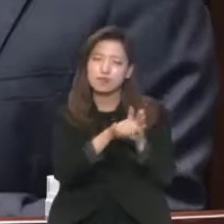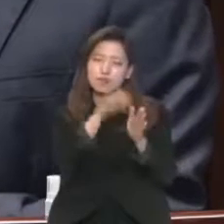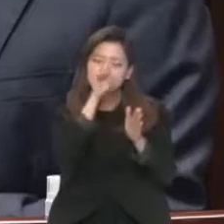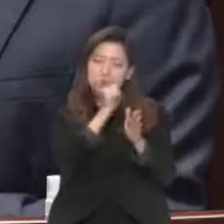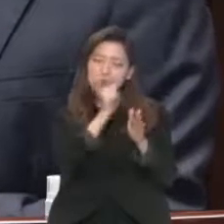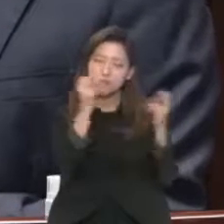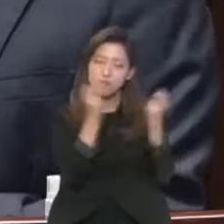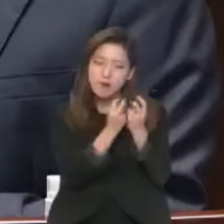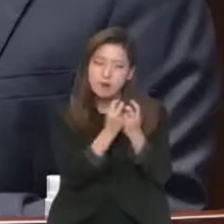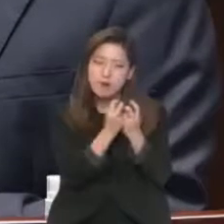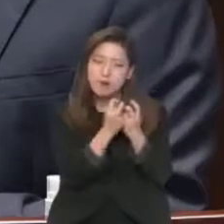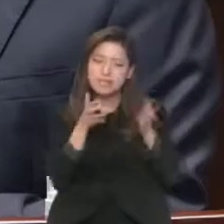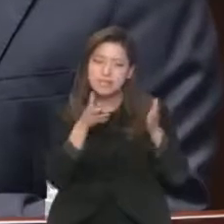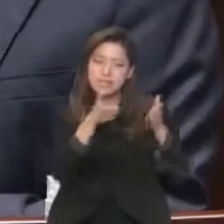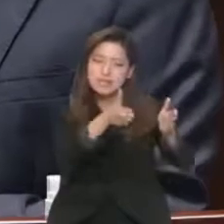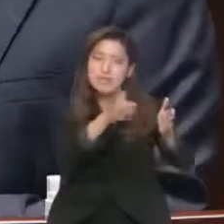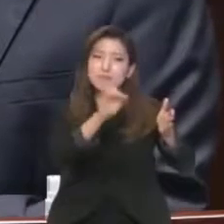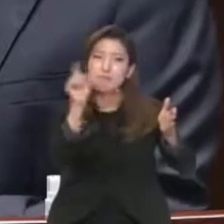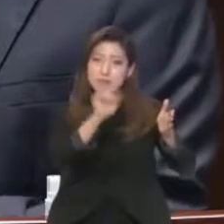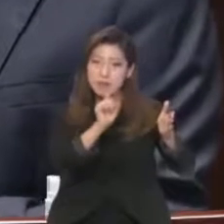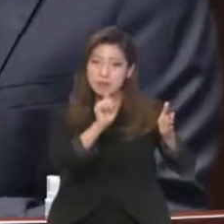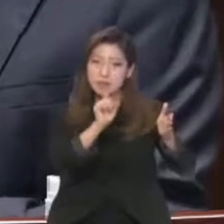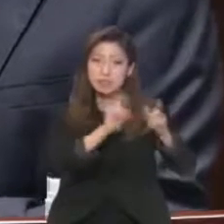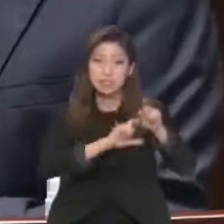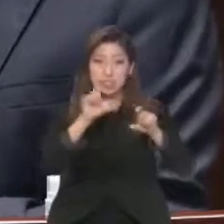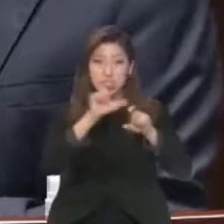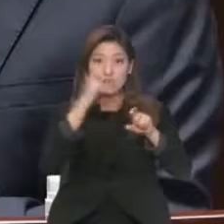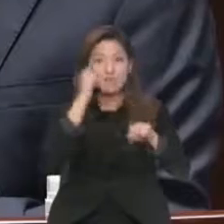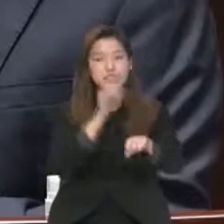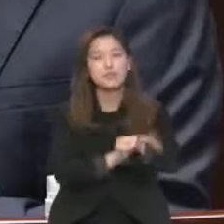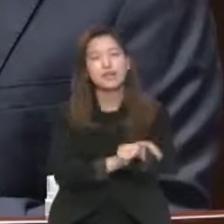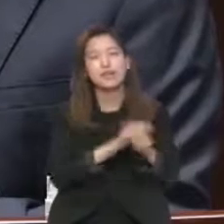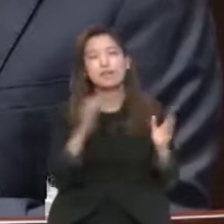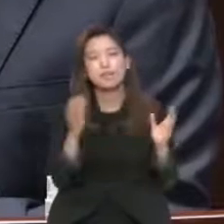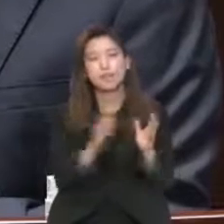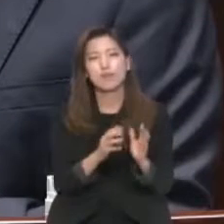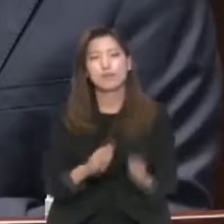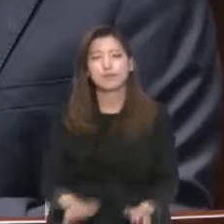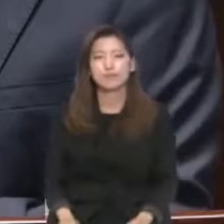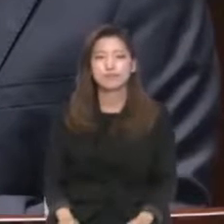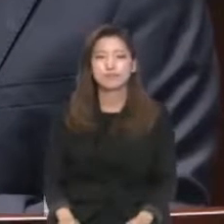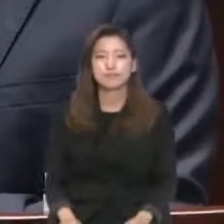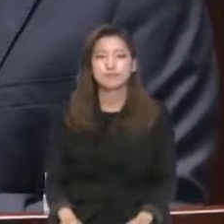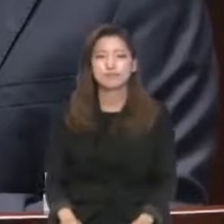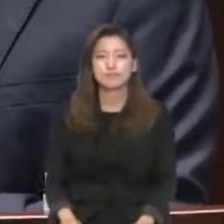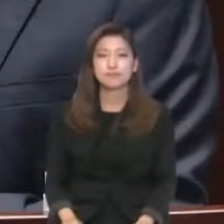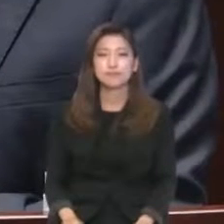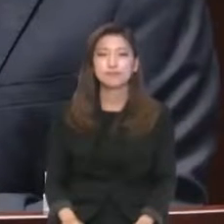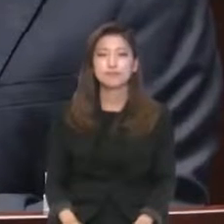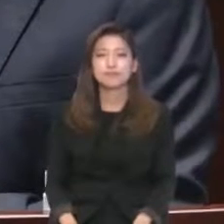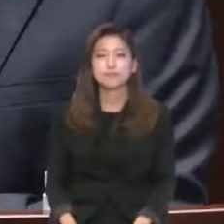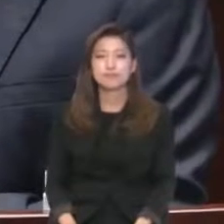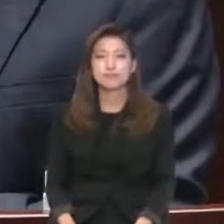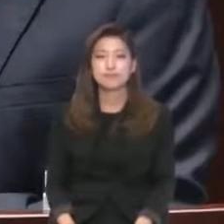대해서 더 지혜를 내놓을 수 있어야 하고 그런 과정들을 거쳐서